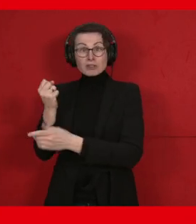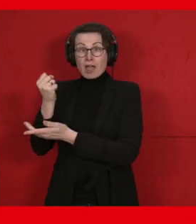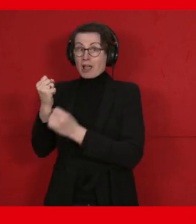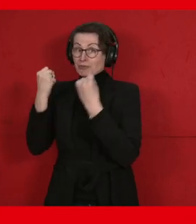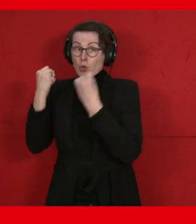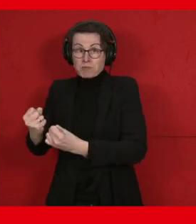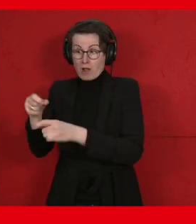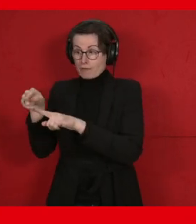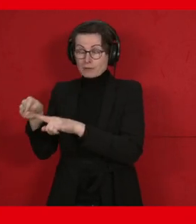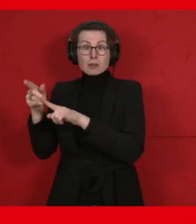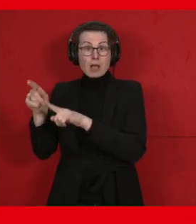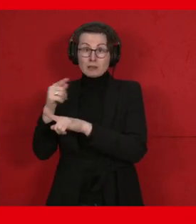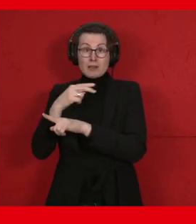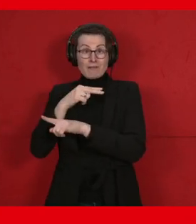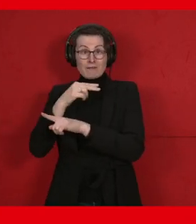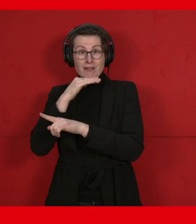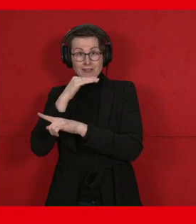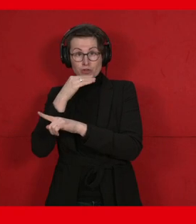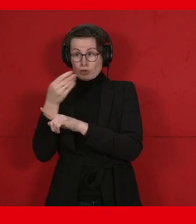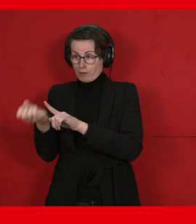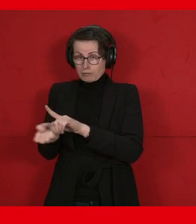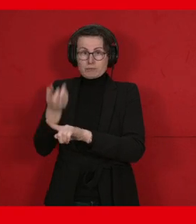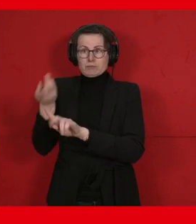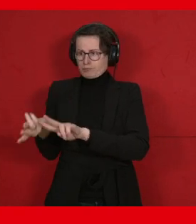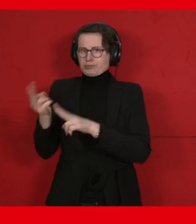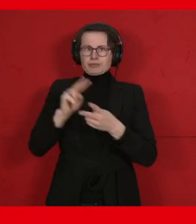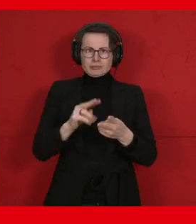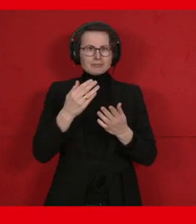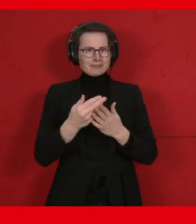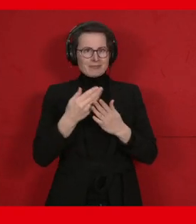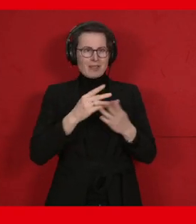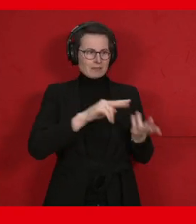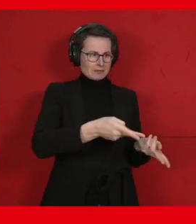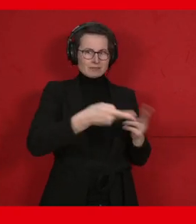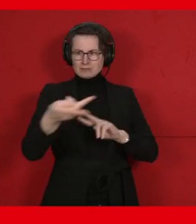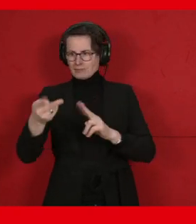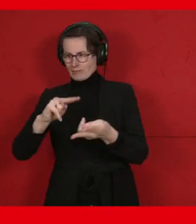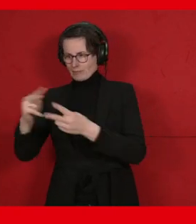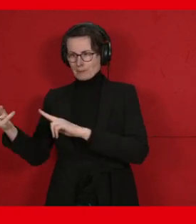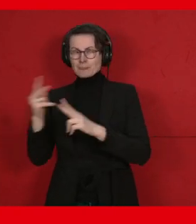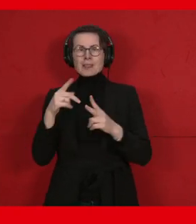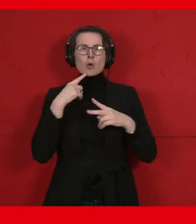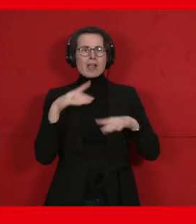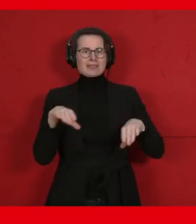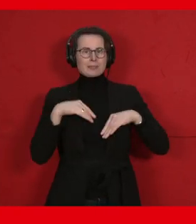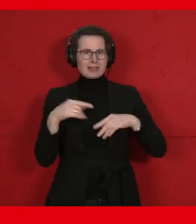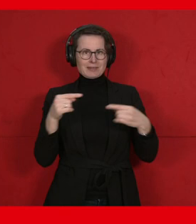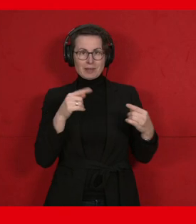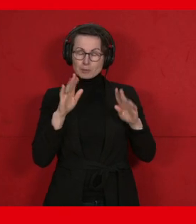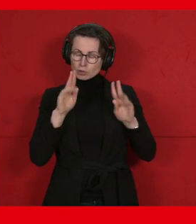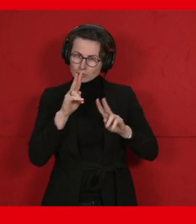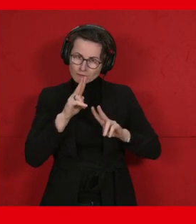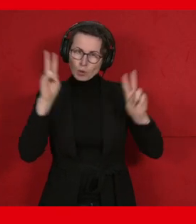klimaneutral Wasserstoff herstellen. Und das zeigt gleich wieder, dass wir in Akzeptanzdebatten reinlaufen, die wir auch gut moderieren